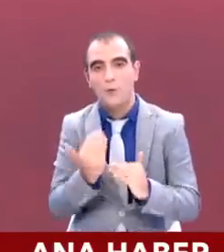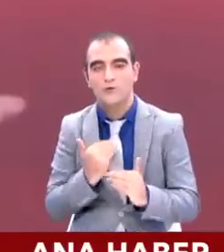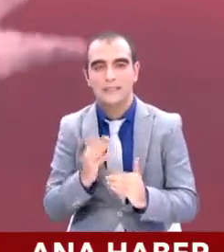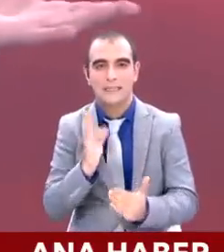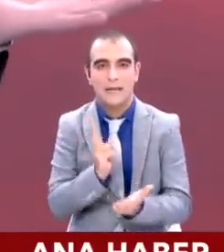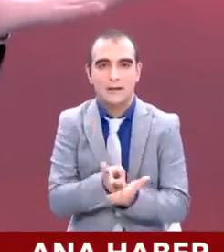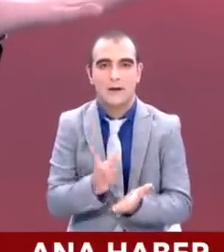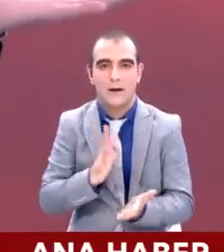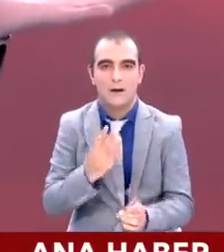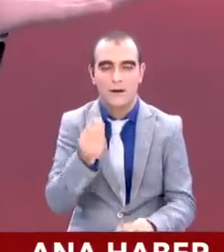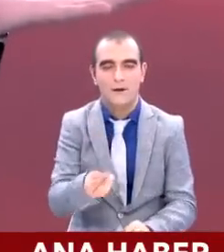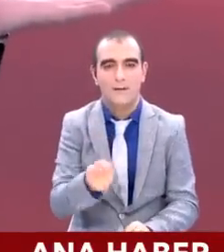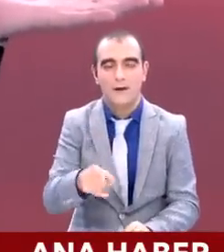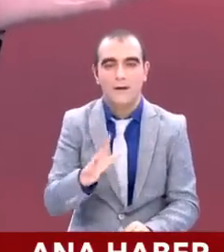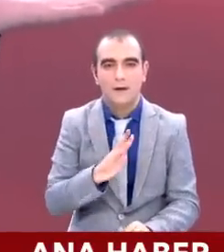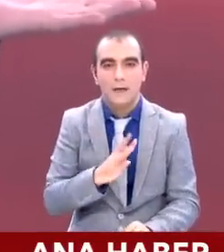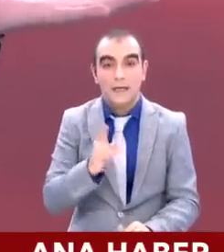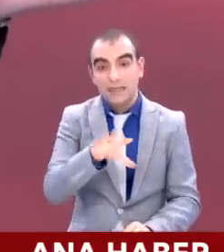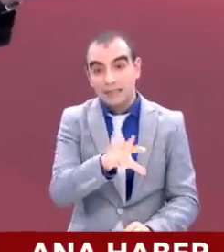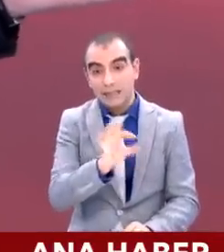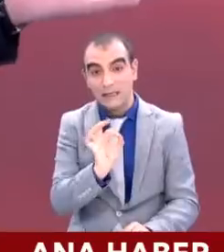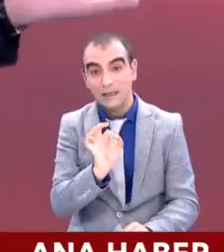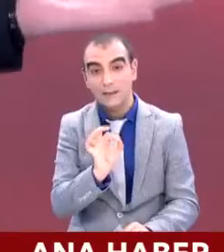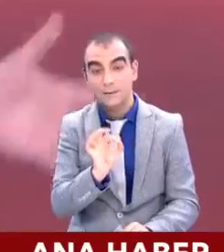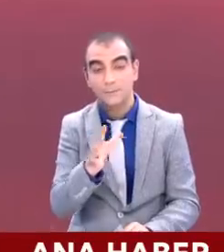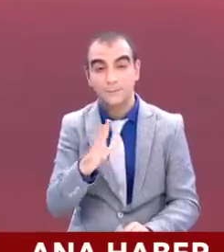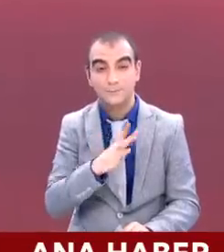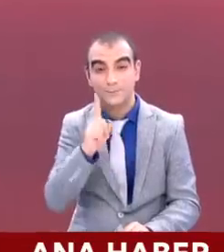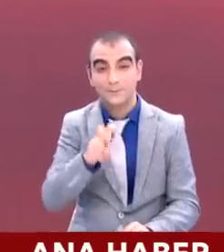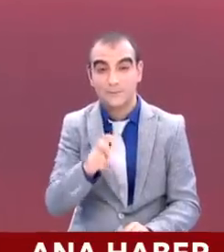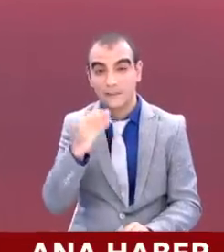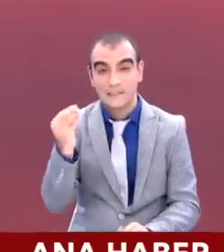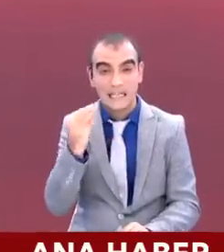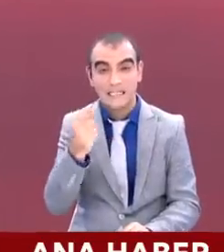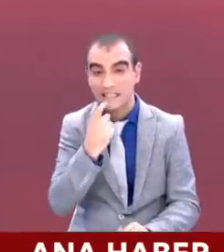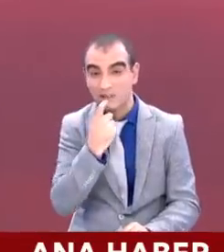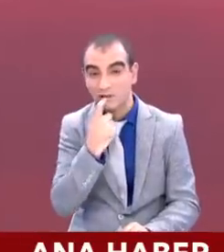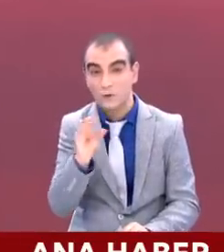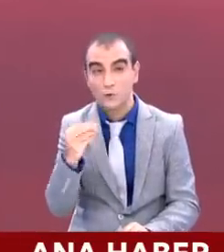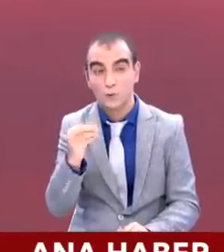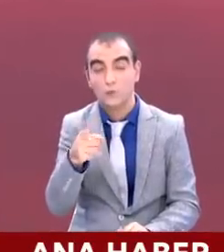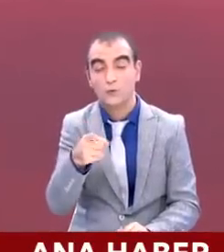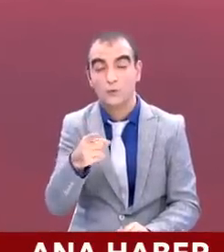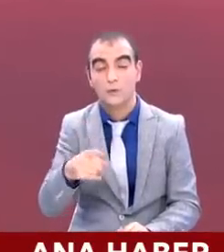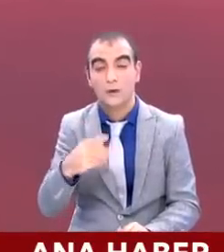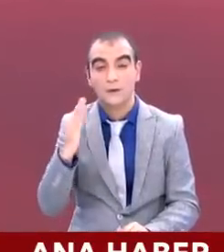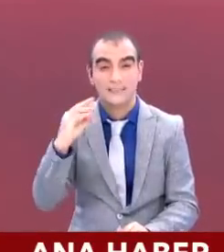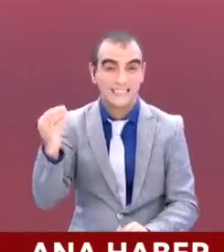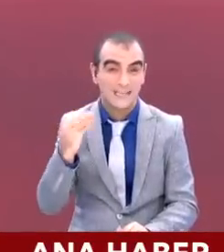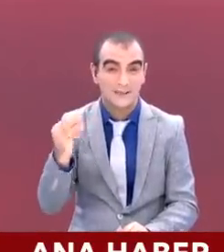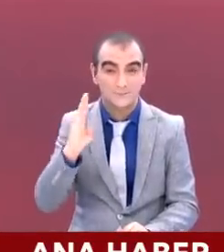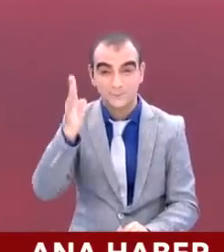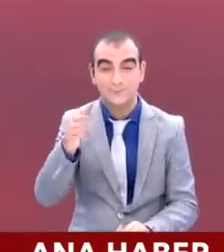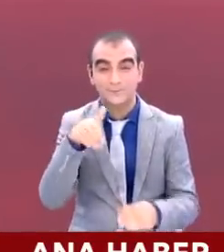vardır seçme ve seçilme ne güzel Gencecik 18 yaşındaki çocuklar gençler yani gidecekler